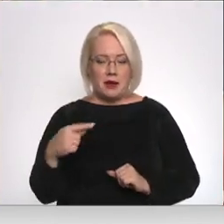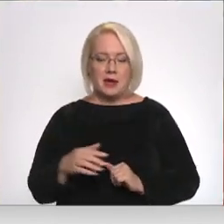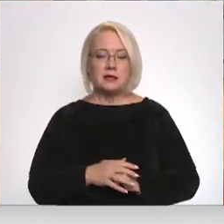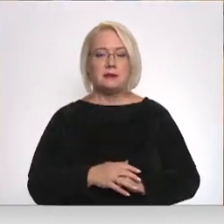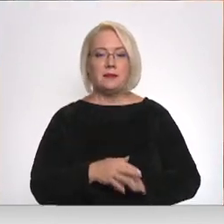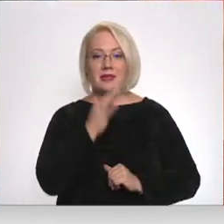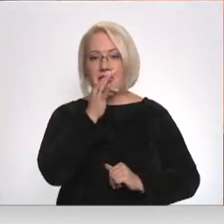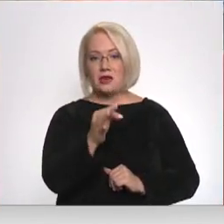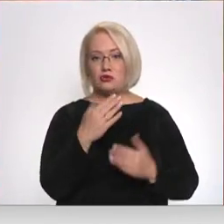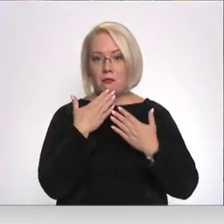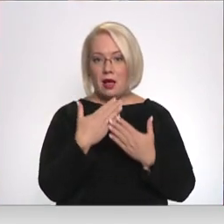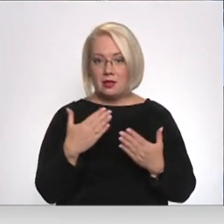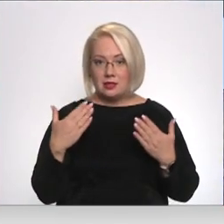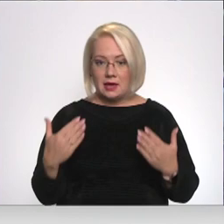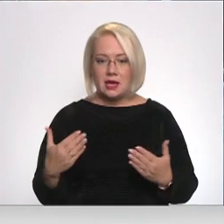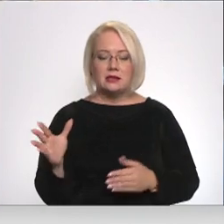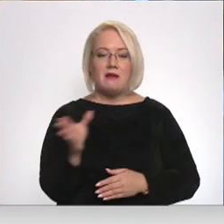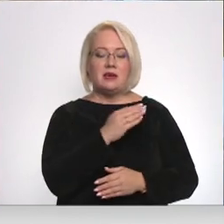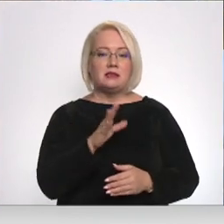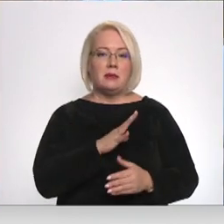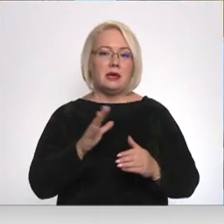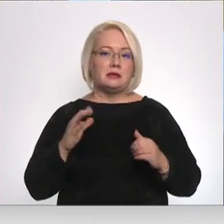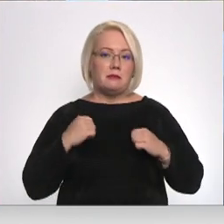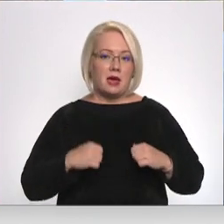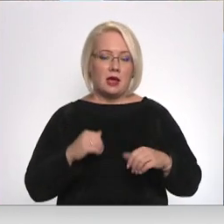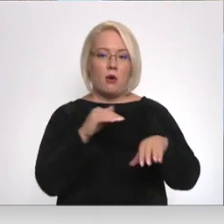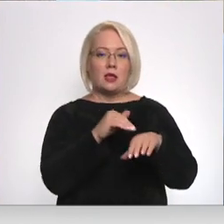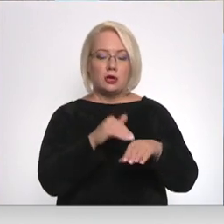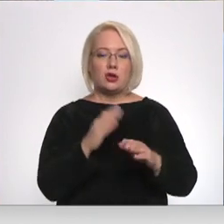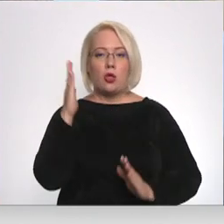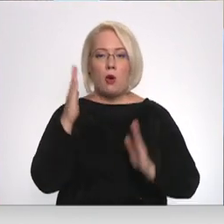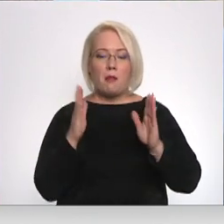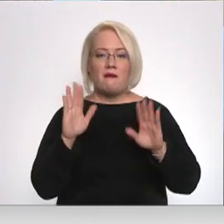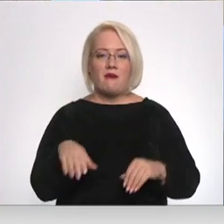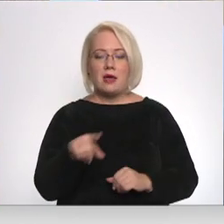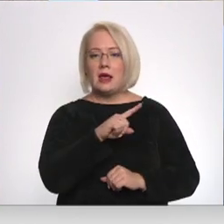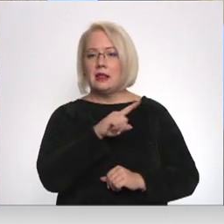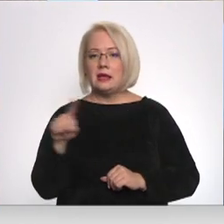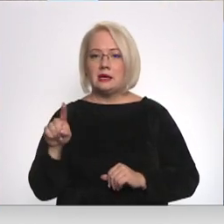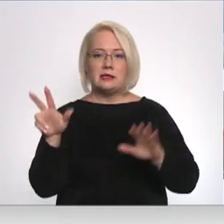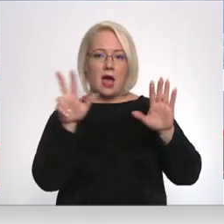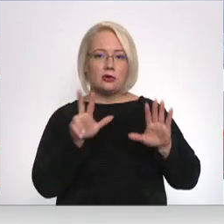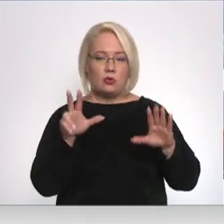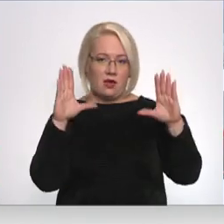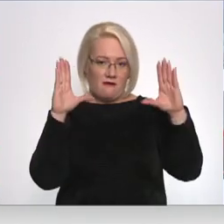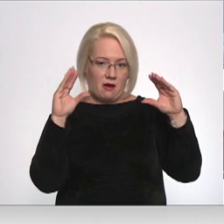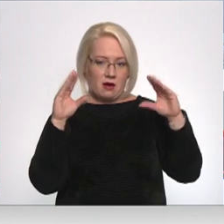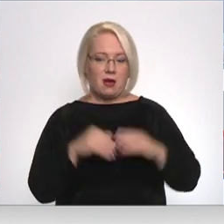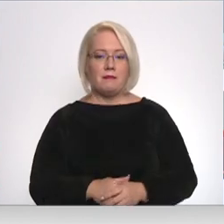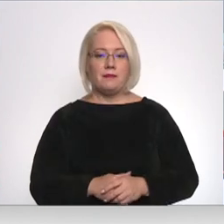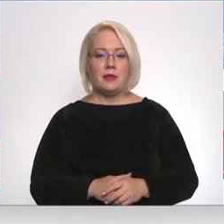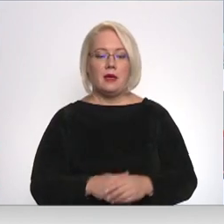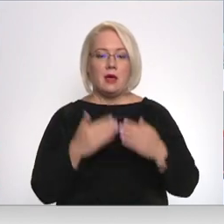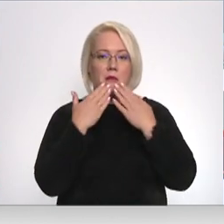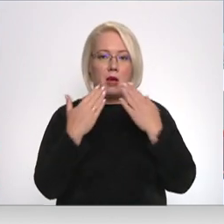paldies. Tas ļoti labi, kad līdz šim viss ir bijis mierīgi. Un atgādināšu, ka nobalsot var vēl līdz pat 8:00 vakarā, Laura. Jā, paldies tev,